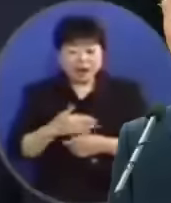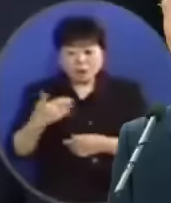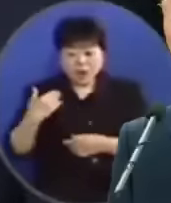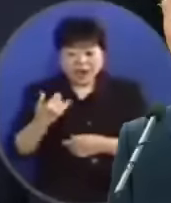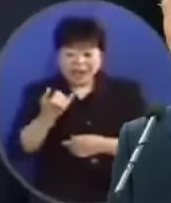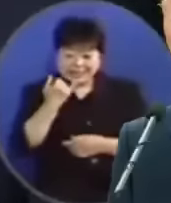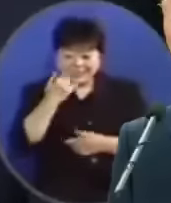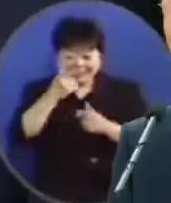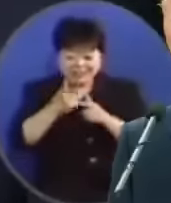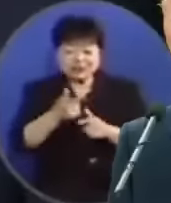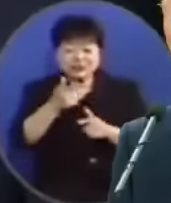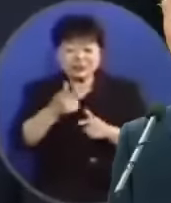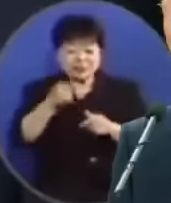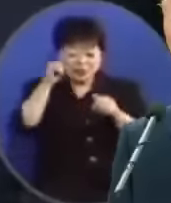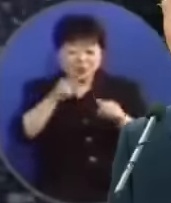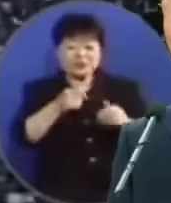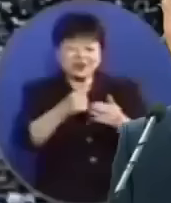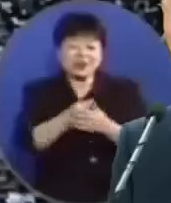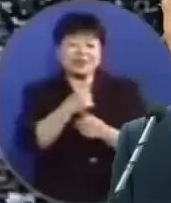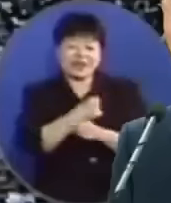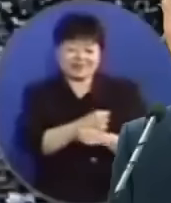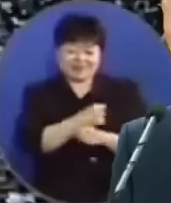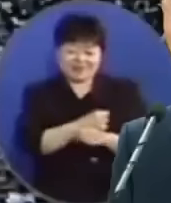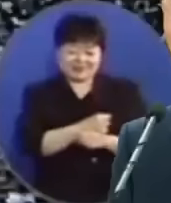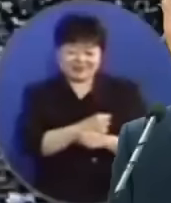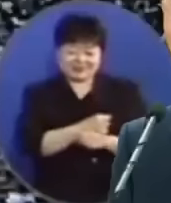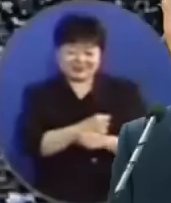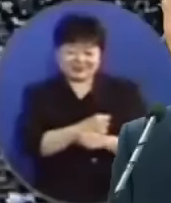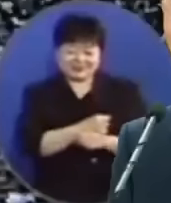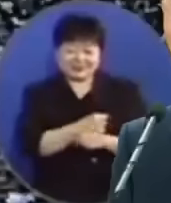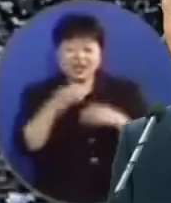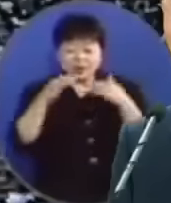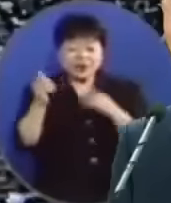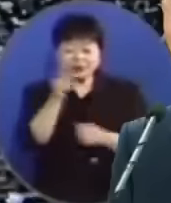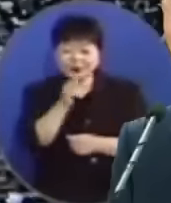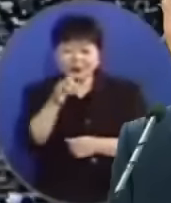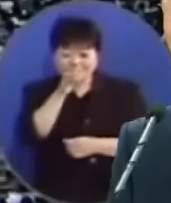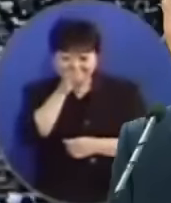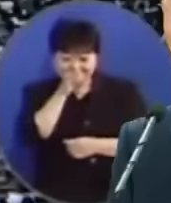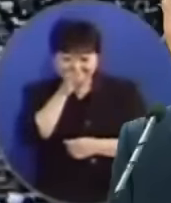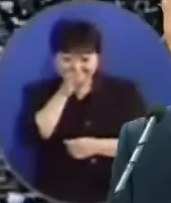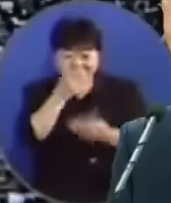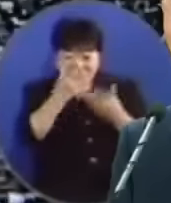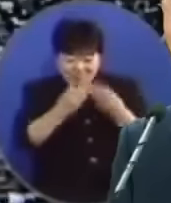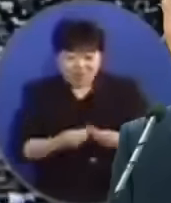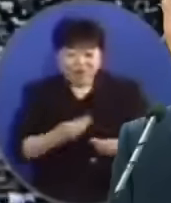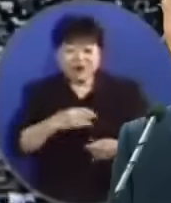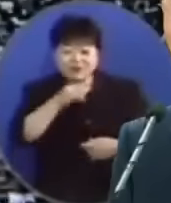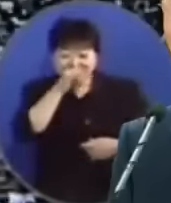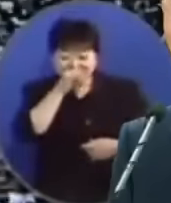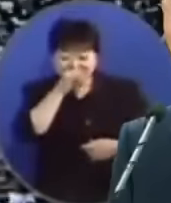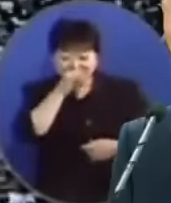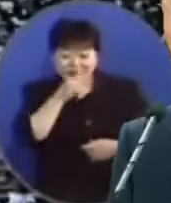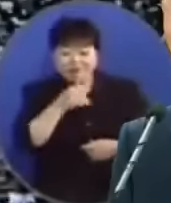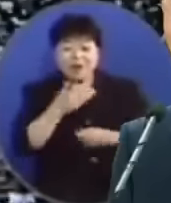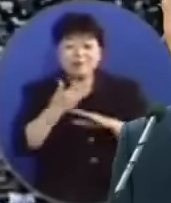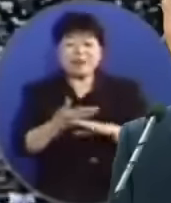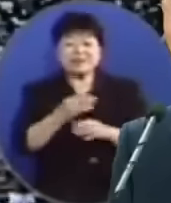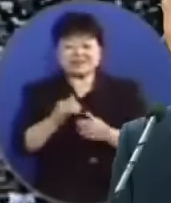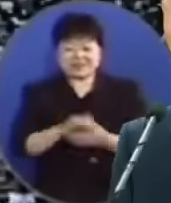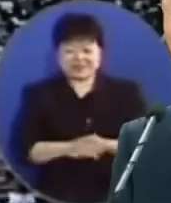못해도 예수님이 하라고 했으니 하는 것입니다. 물론 방언 통역을 하면 내용을 알아보는데 반대하는